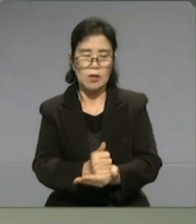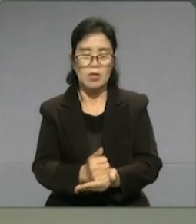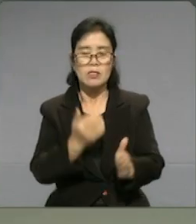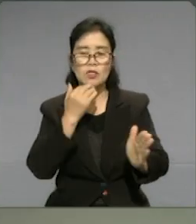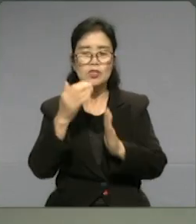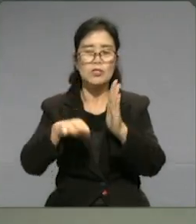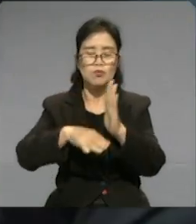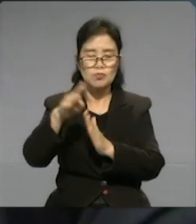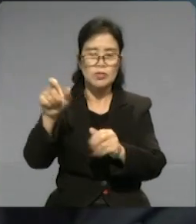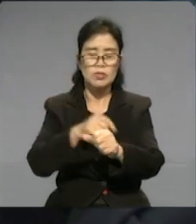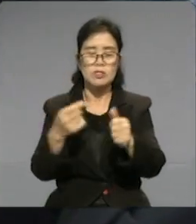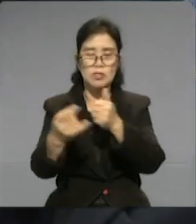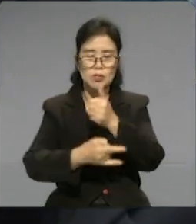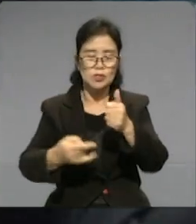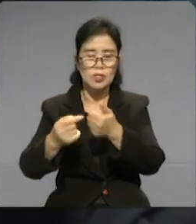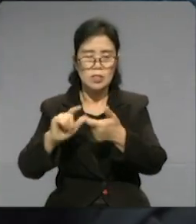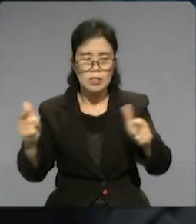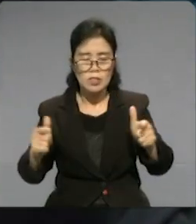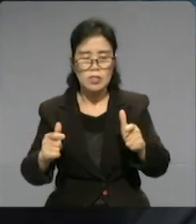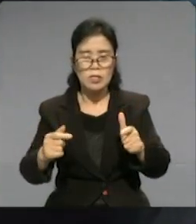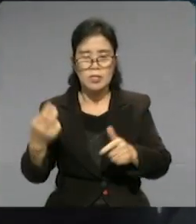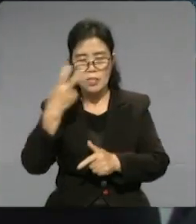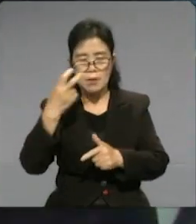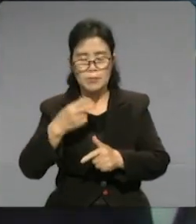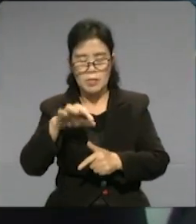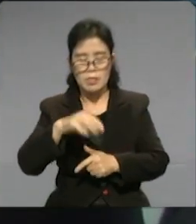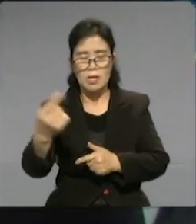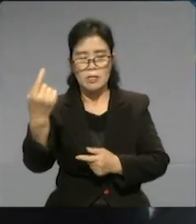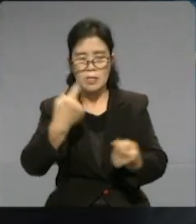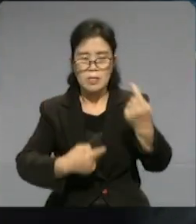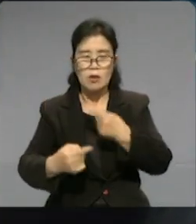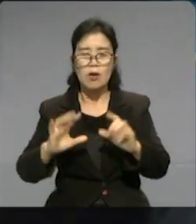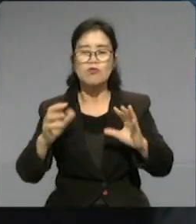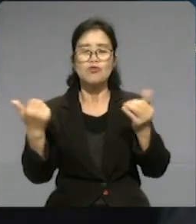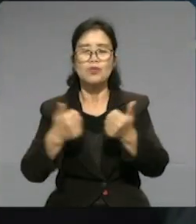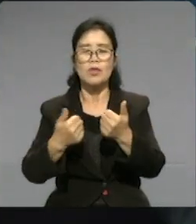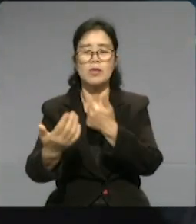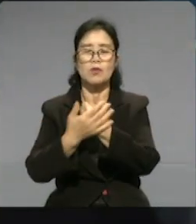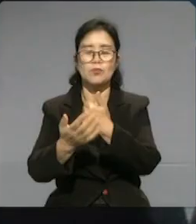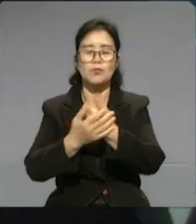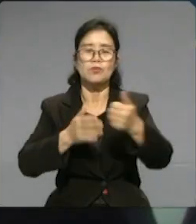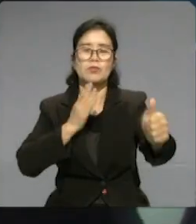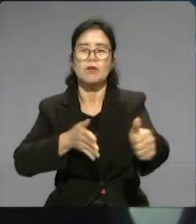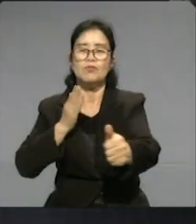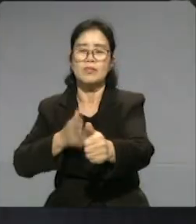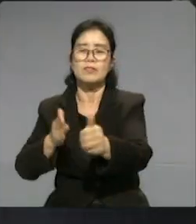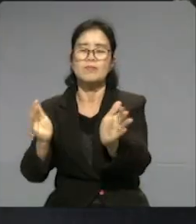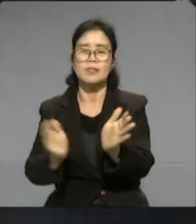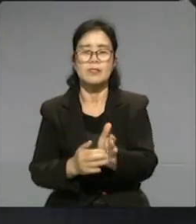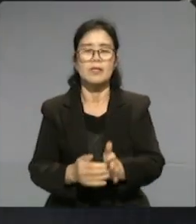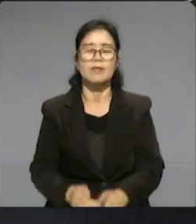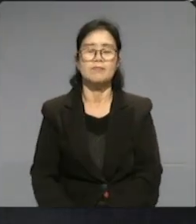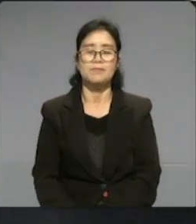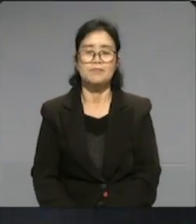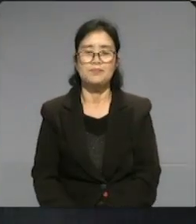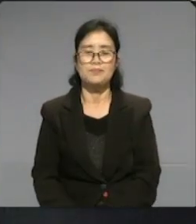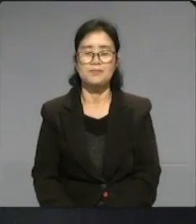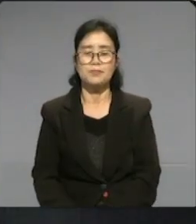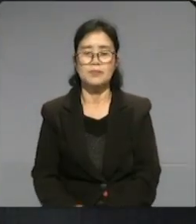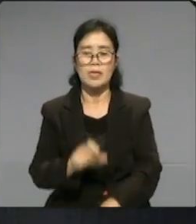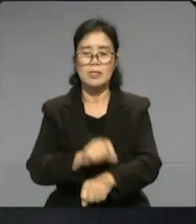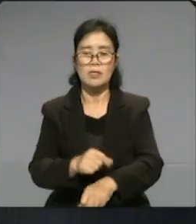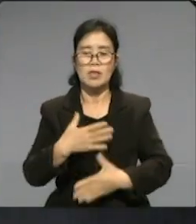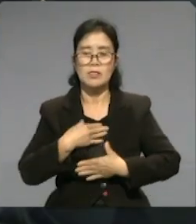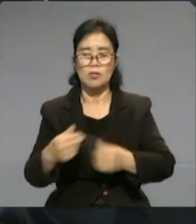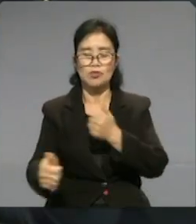경기 북부특위 위원들은 국감장을 찾아 국회 차원의 협조를 당부했습니다. 김교웅